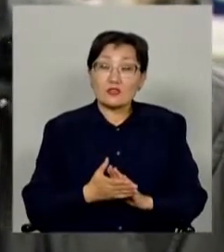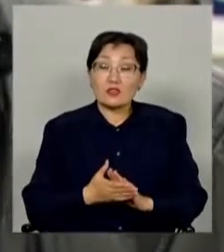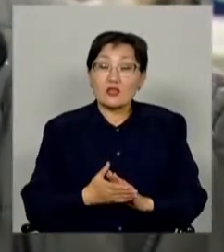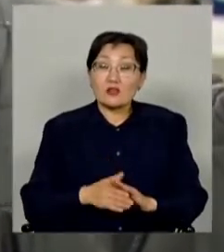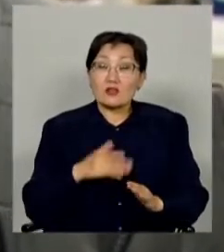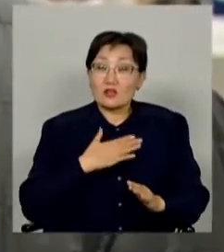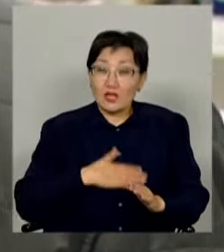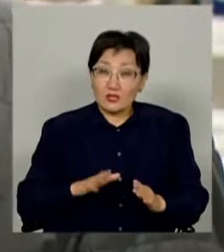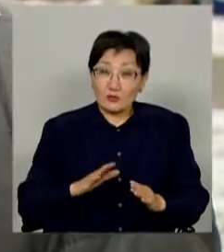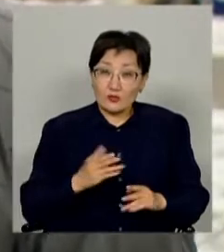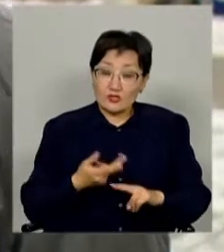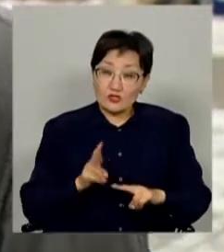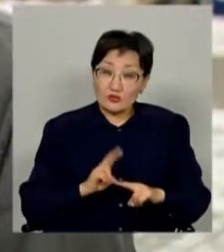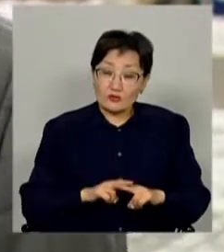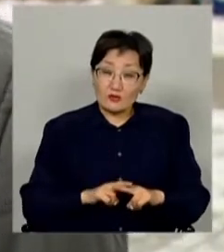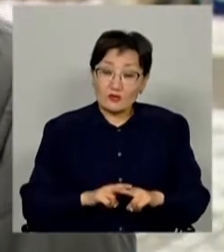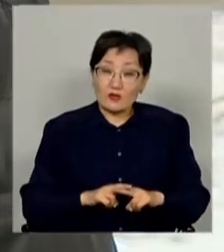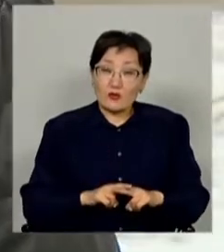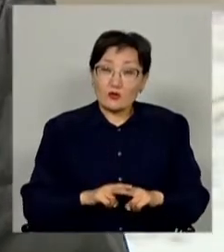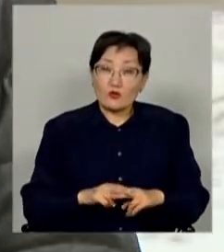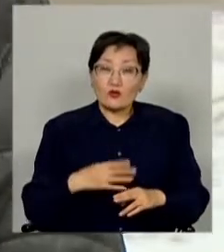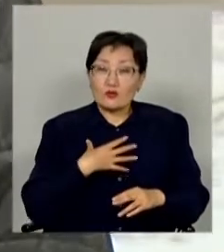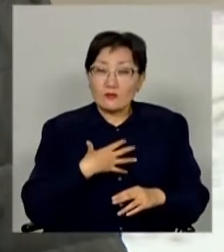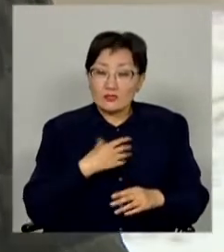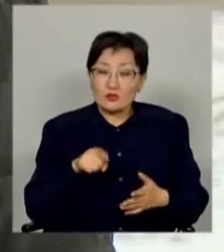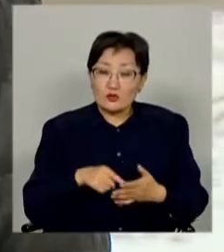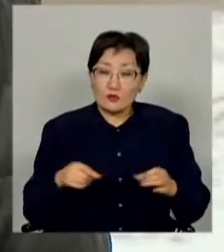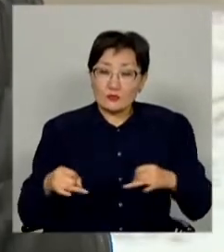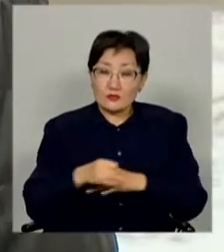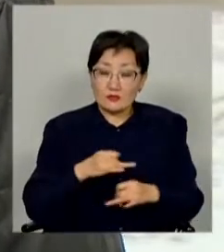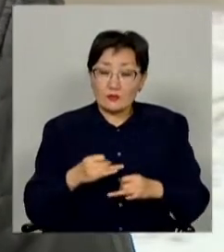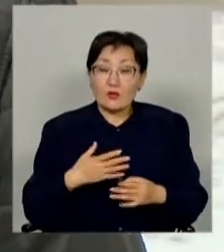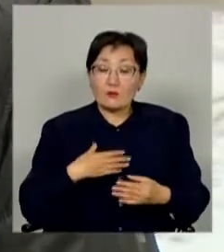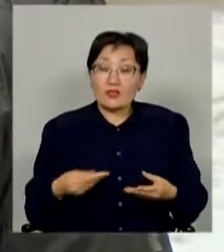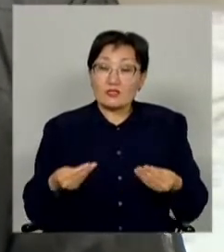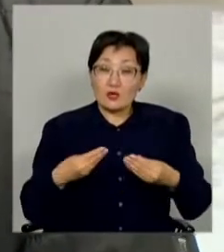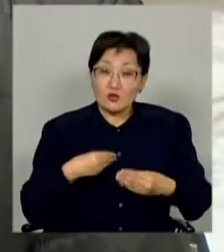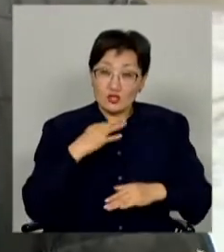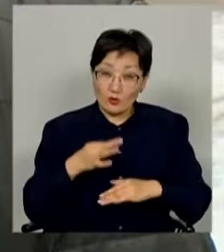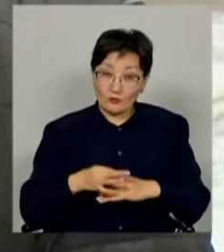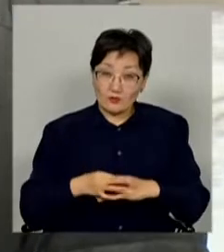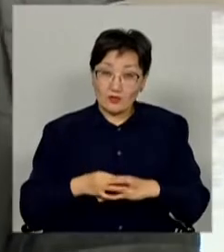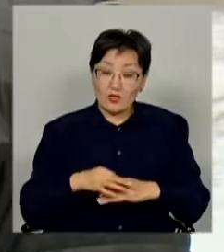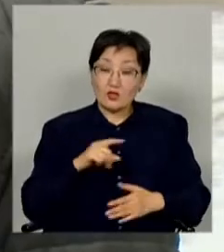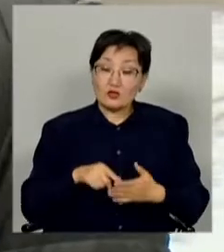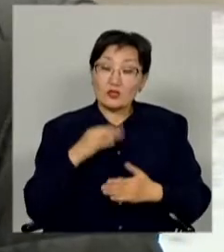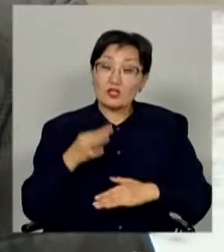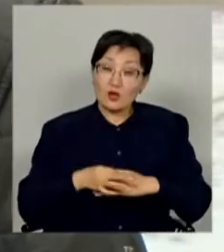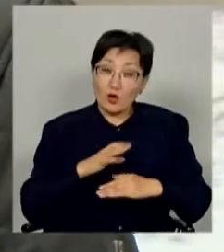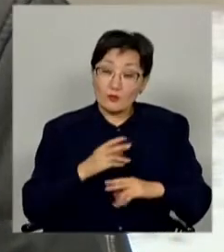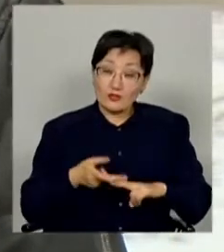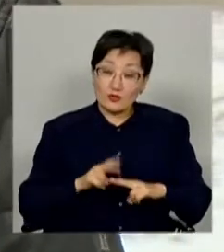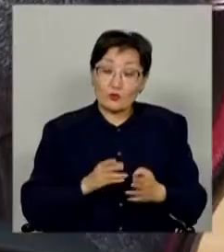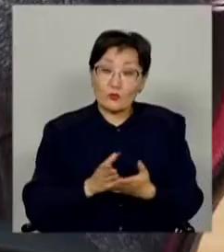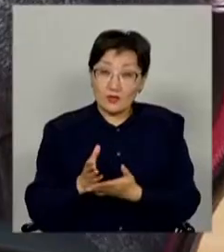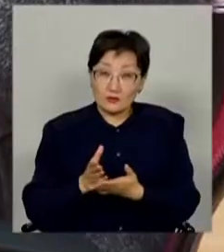сондықтан өткір сұрақтар қойылды. Енді өз кезегінде мен өзіме берілген тиісті сұрақтарға жауап бердім, осы